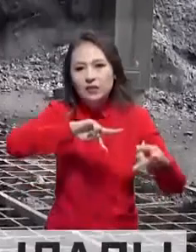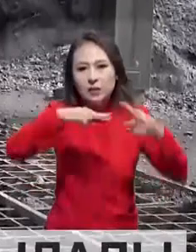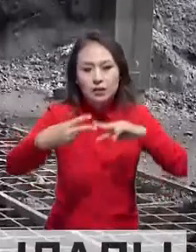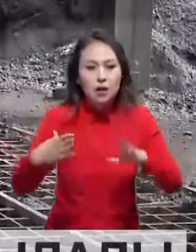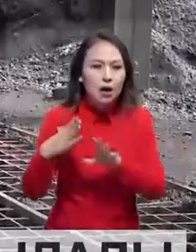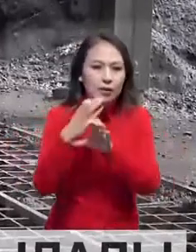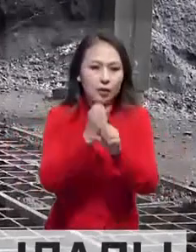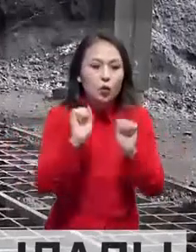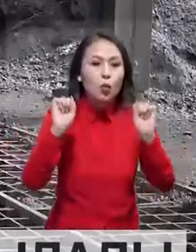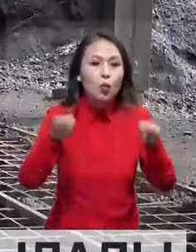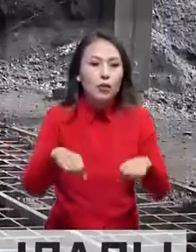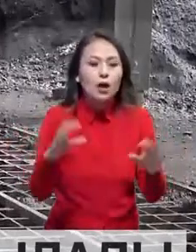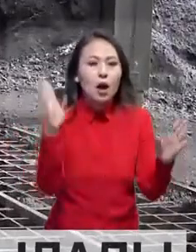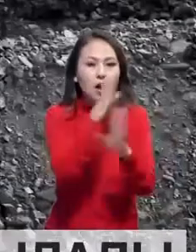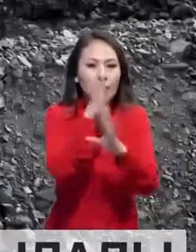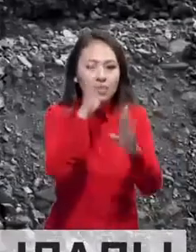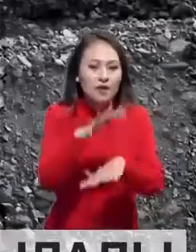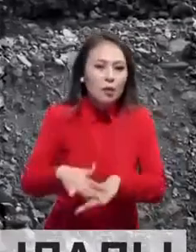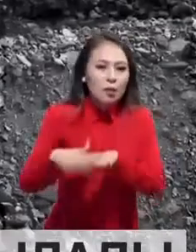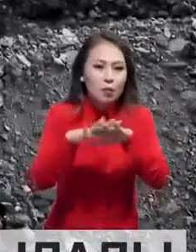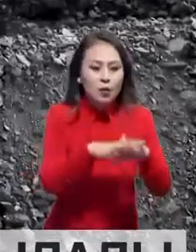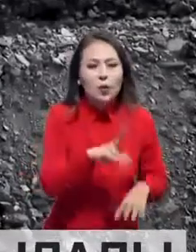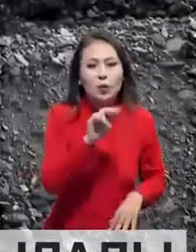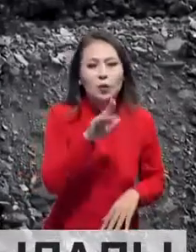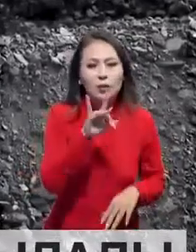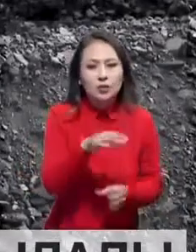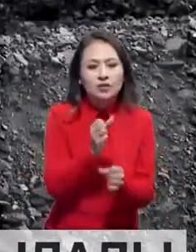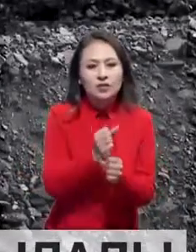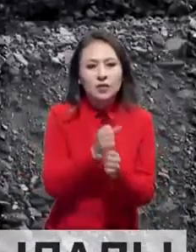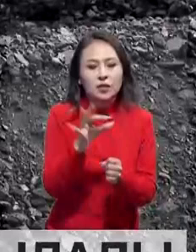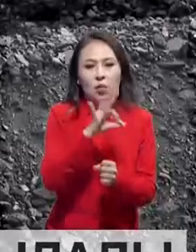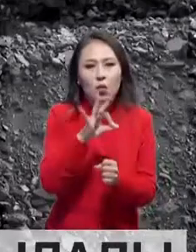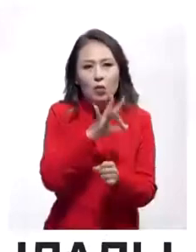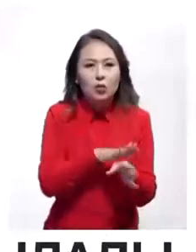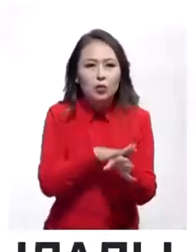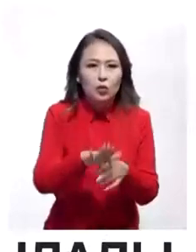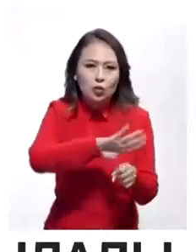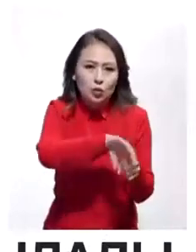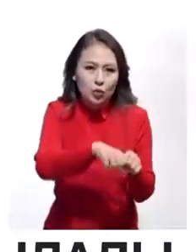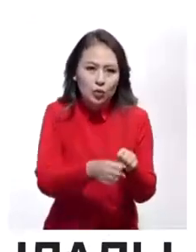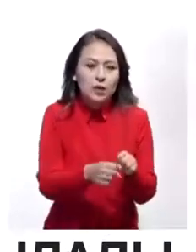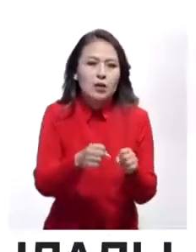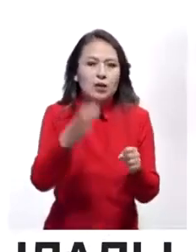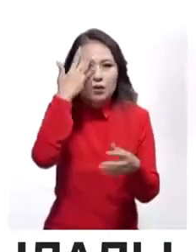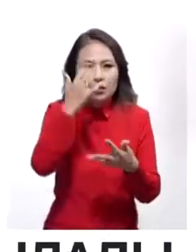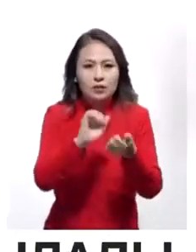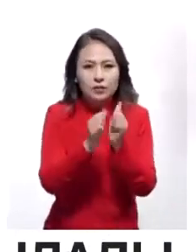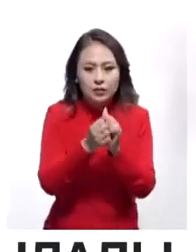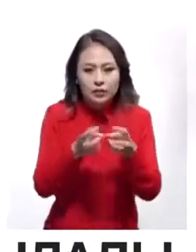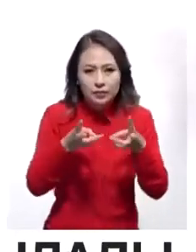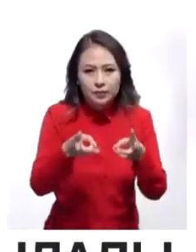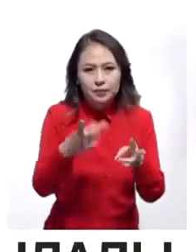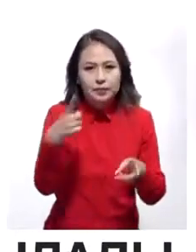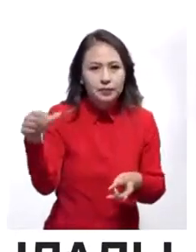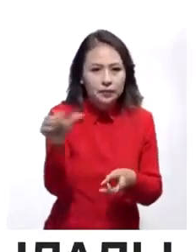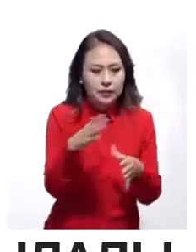азайтуға мүмкіндік береді. Атмосфераға бөлінетін күкірт диоксиді мен күл шығарындыларын толық жойып, көміртектің қос тотығын 1,5